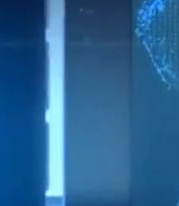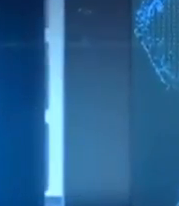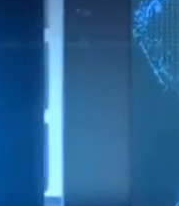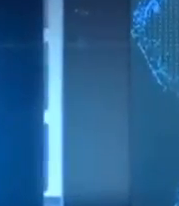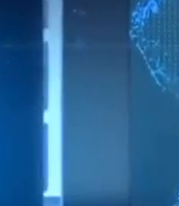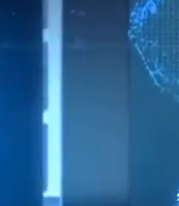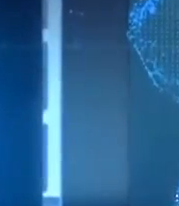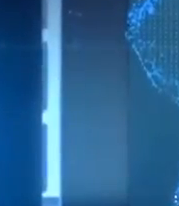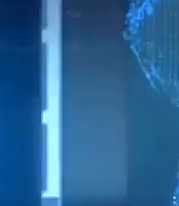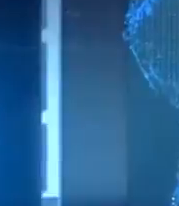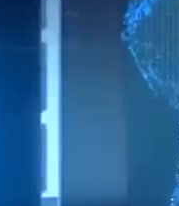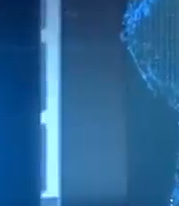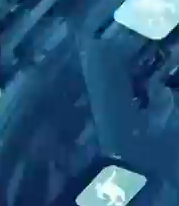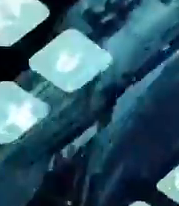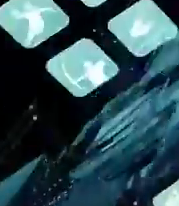телеарнасы.